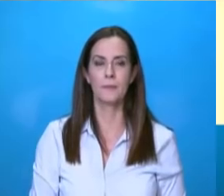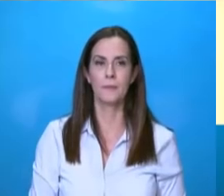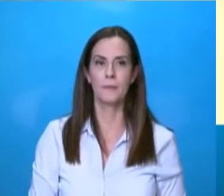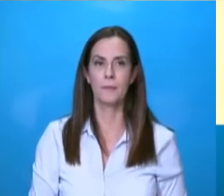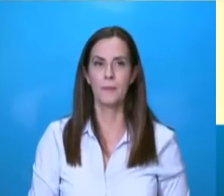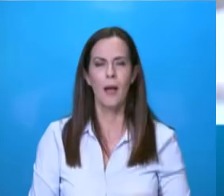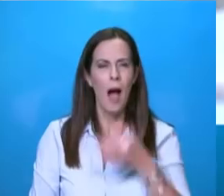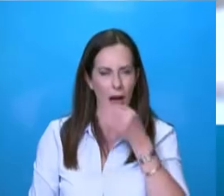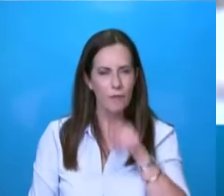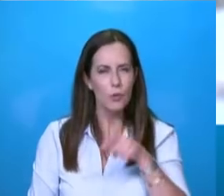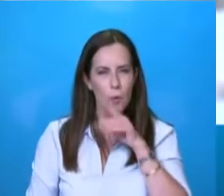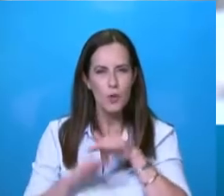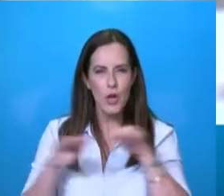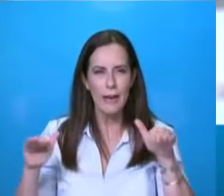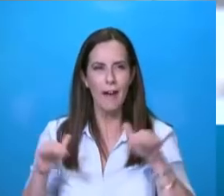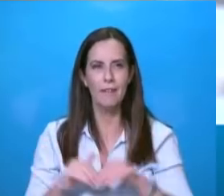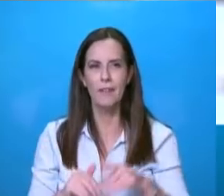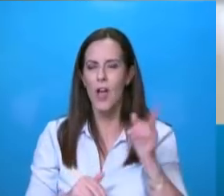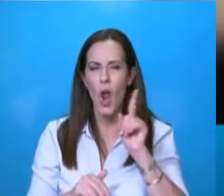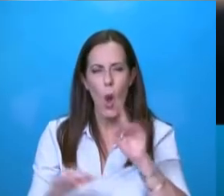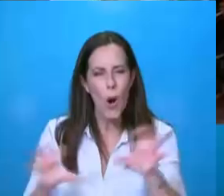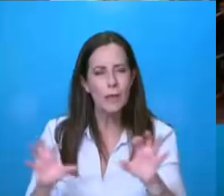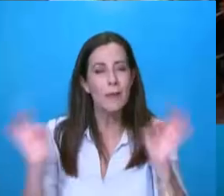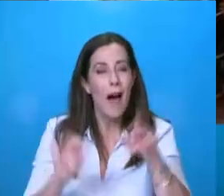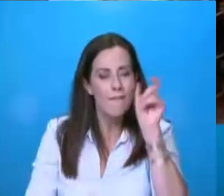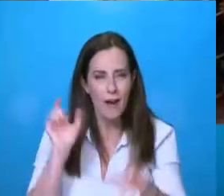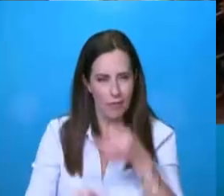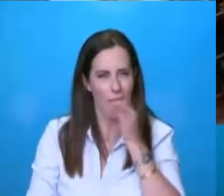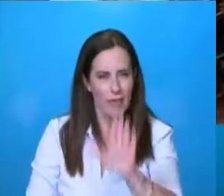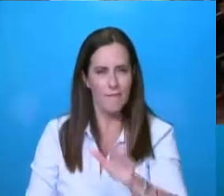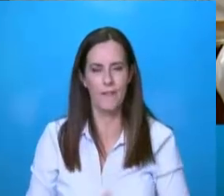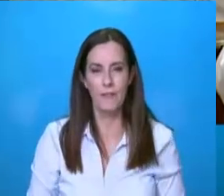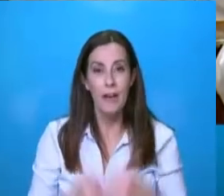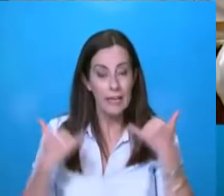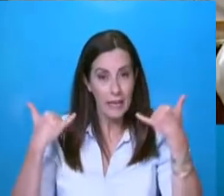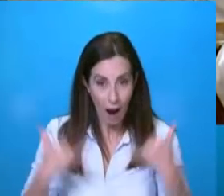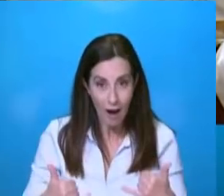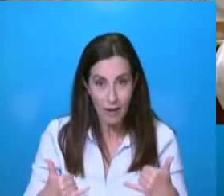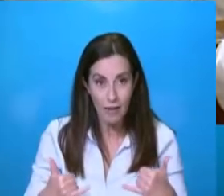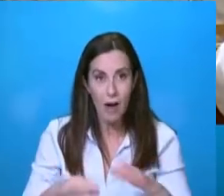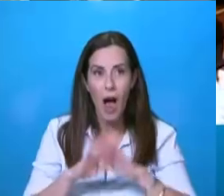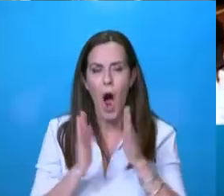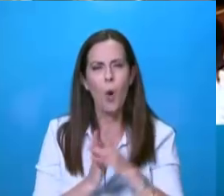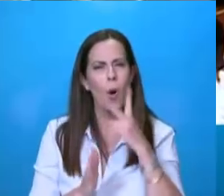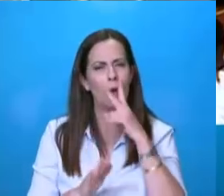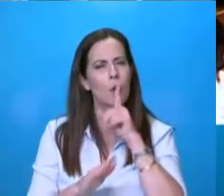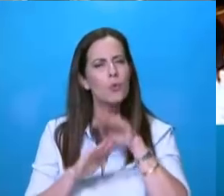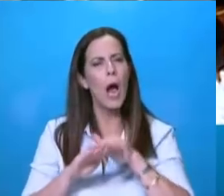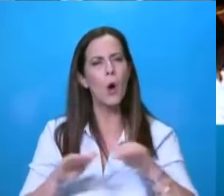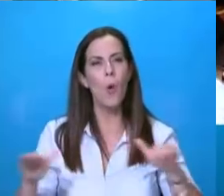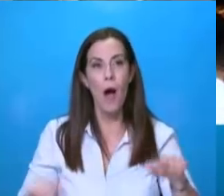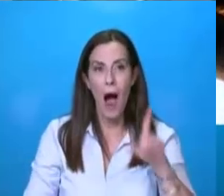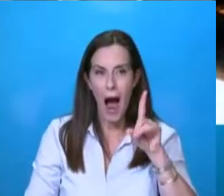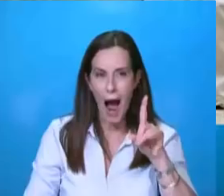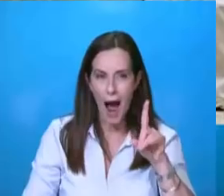כדאי להיות כאן בשקט, לא לעצבן אף אחד, כי כרגע הכל נראה רגוע, אבל